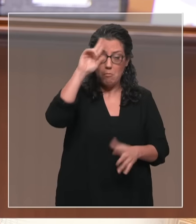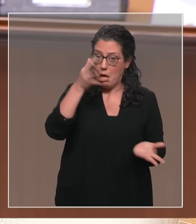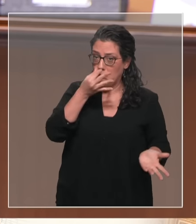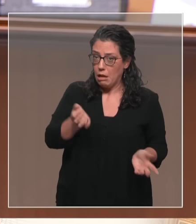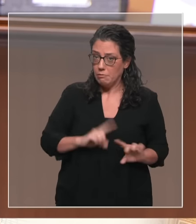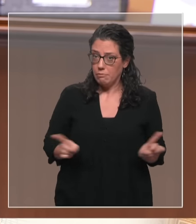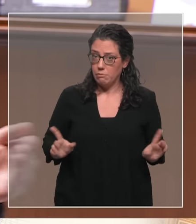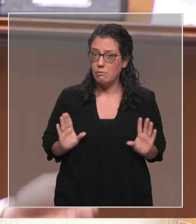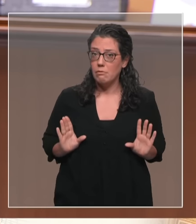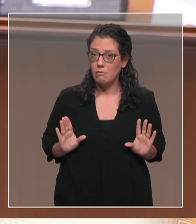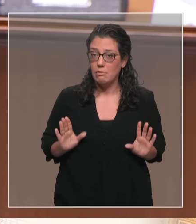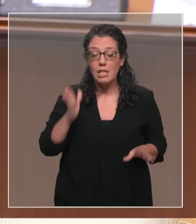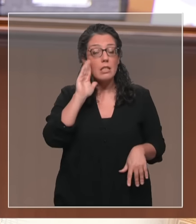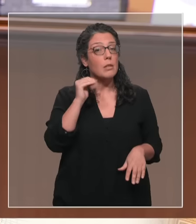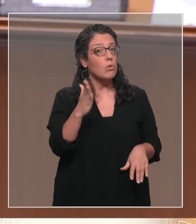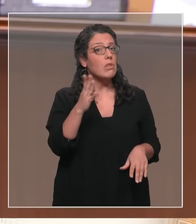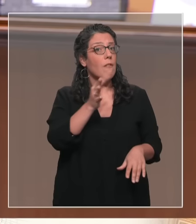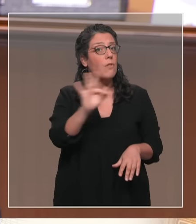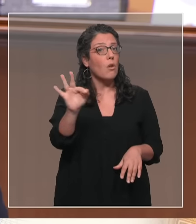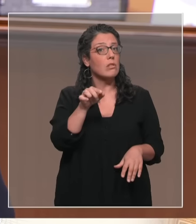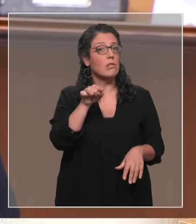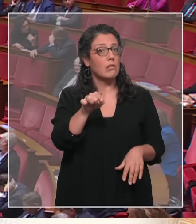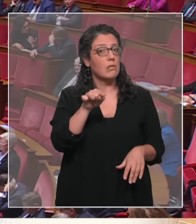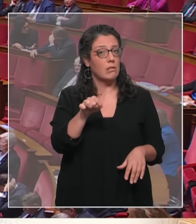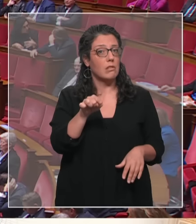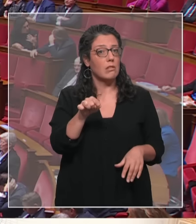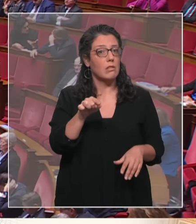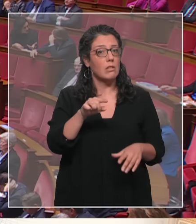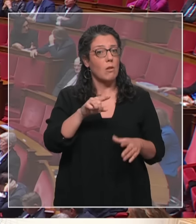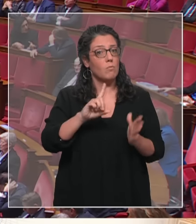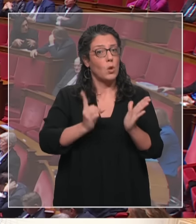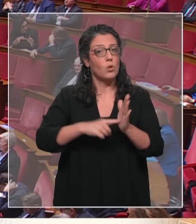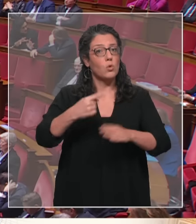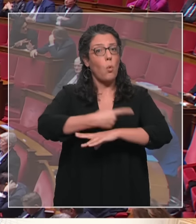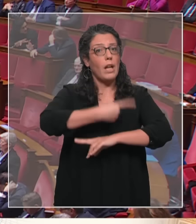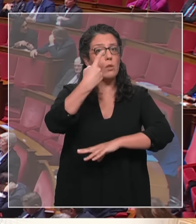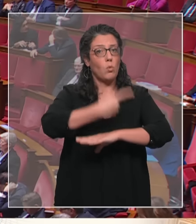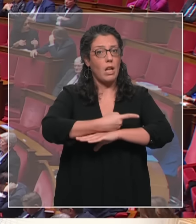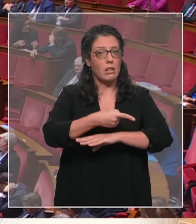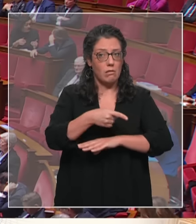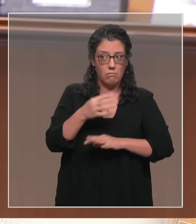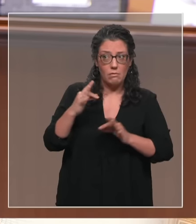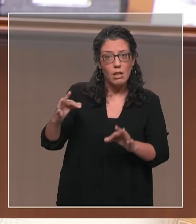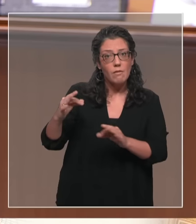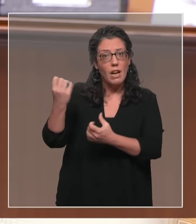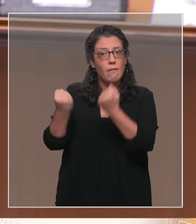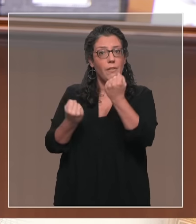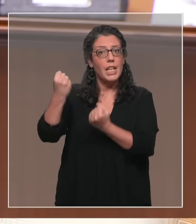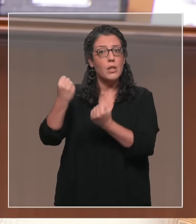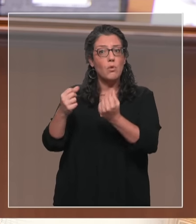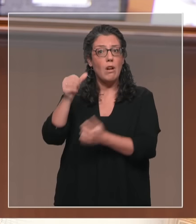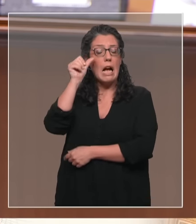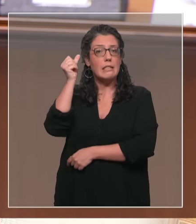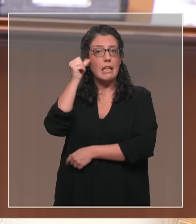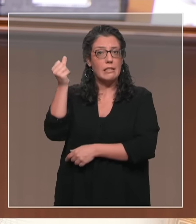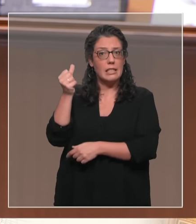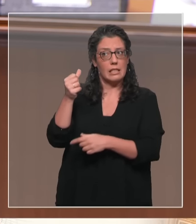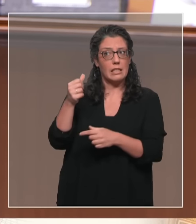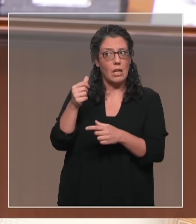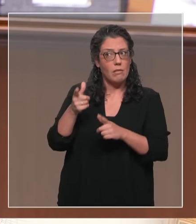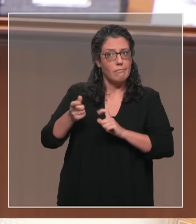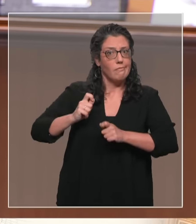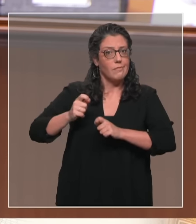c'est pour cela que la France a inspiré l'évolution des droits de douane sur les véhicules asiatiques pour préserver les entreprises qui sont